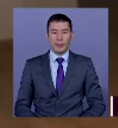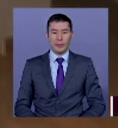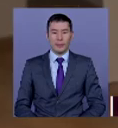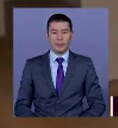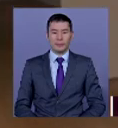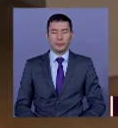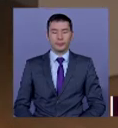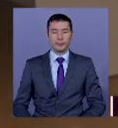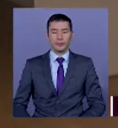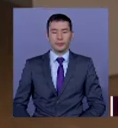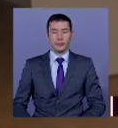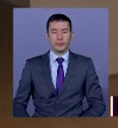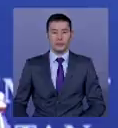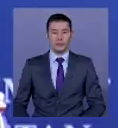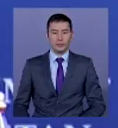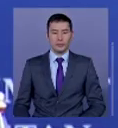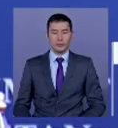жинақтауға жет.